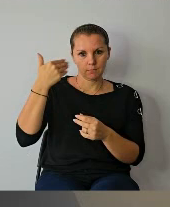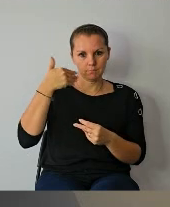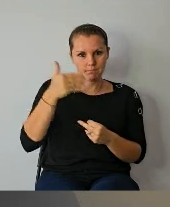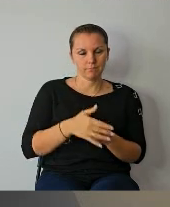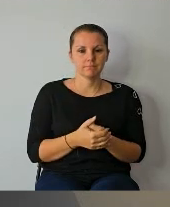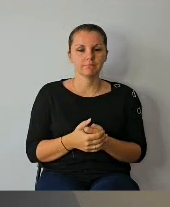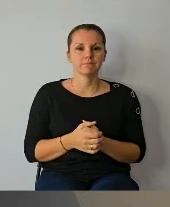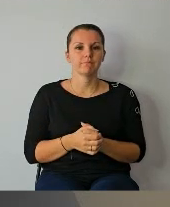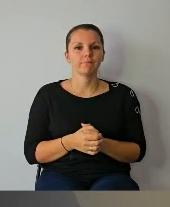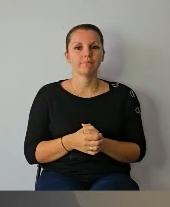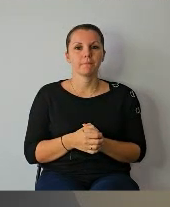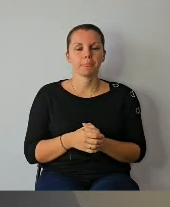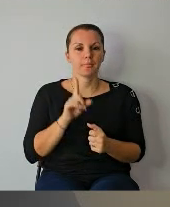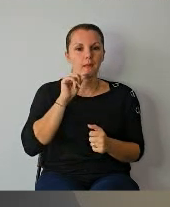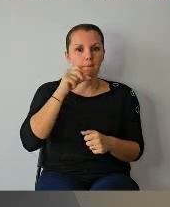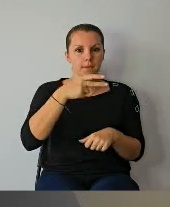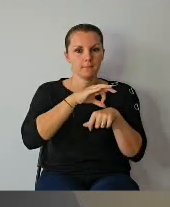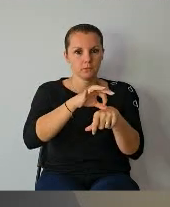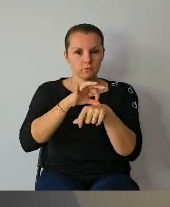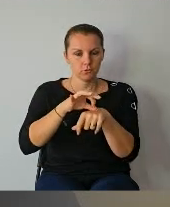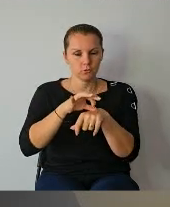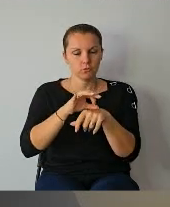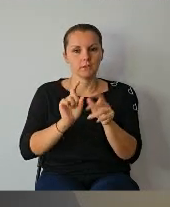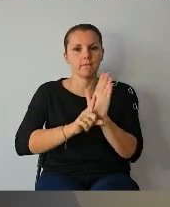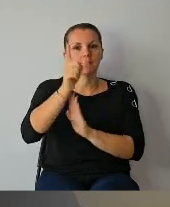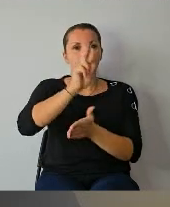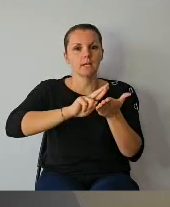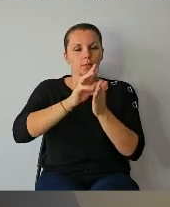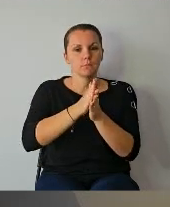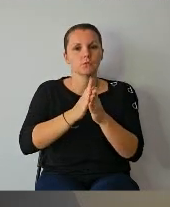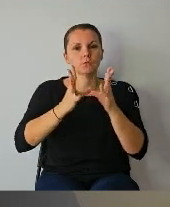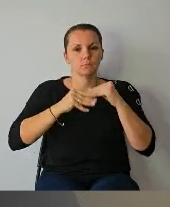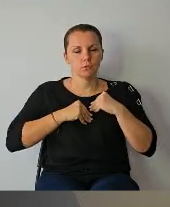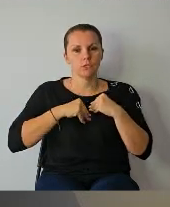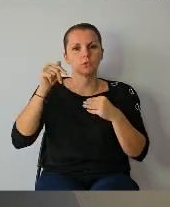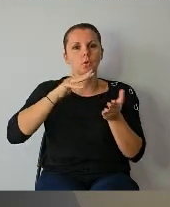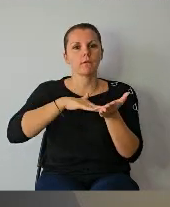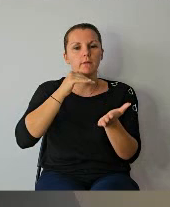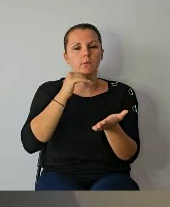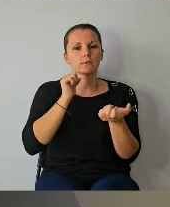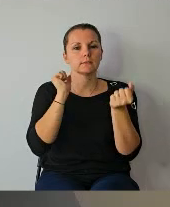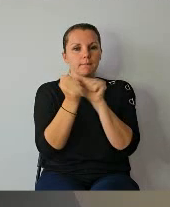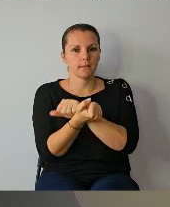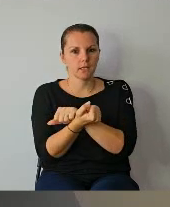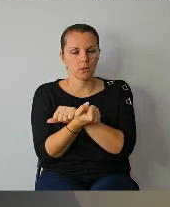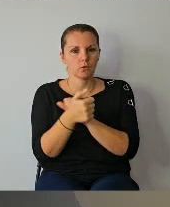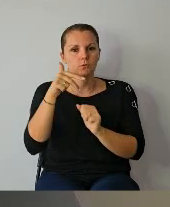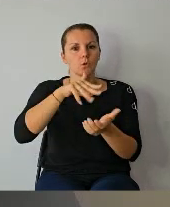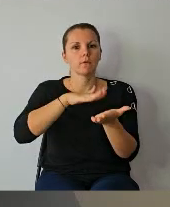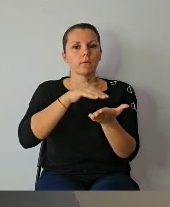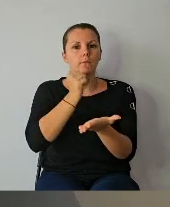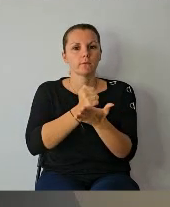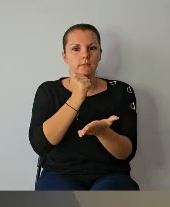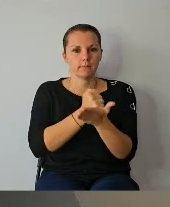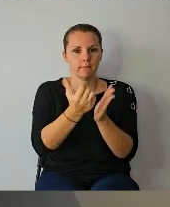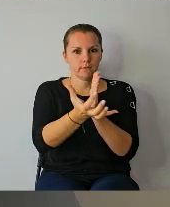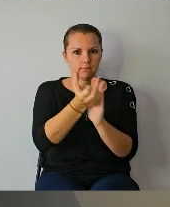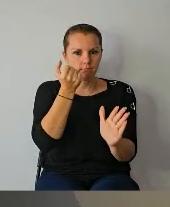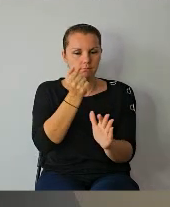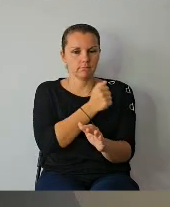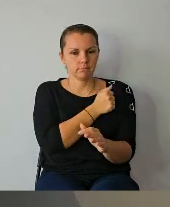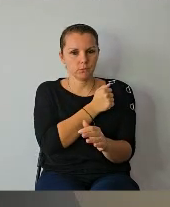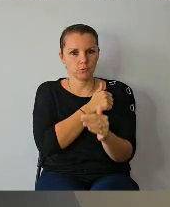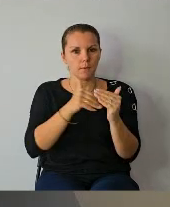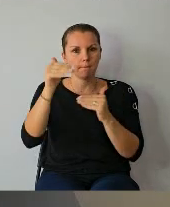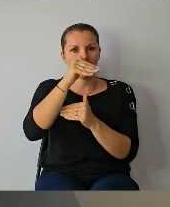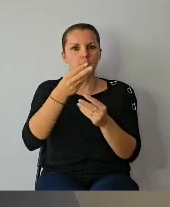uchwały. Panie przewodniczący, Wysoka Rado, proszę o przyjęcie uchwały zmieniającej uchwałę w sprawie zaciągnięcia